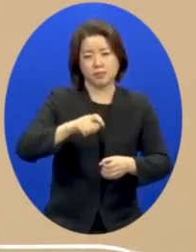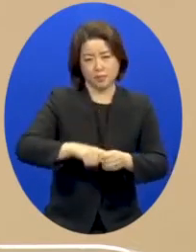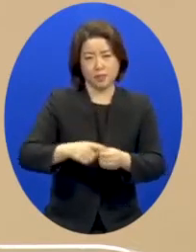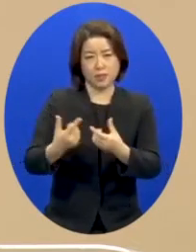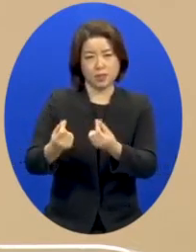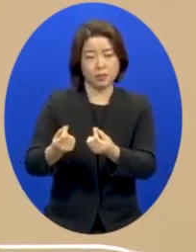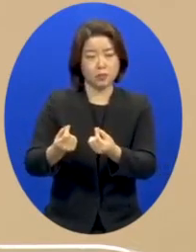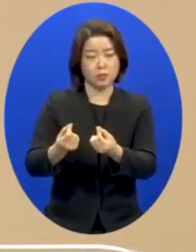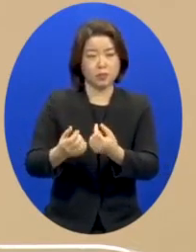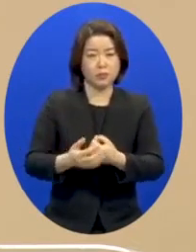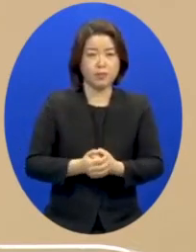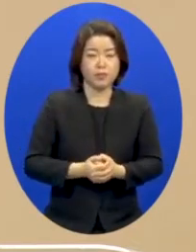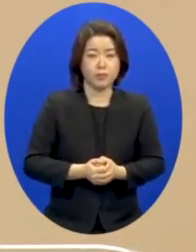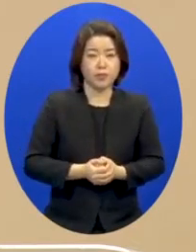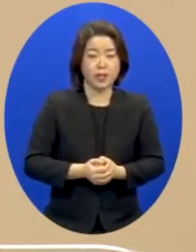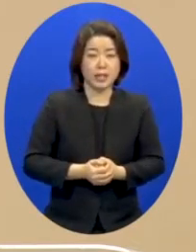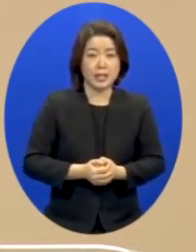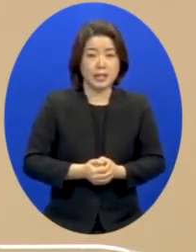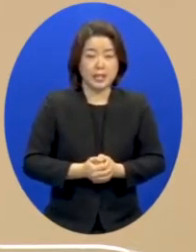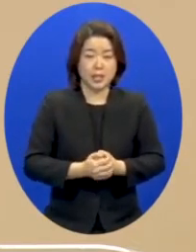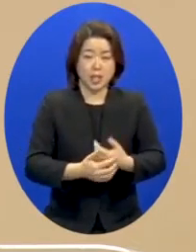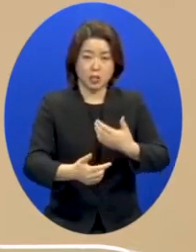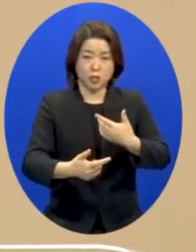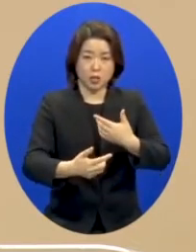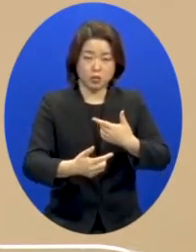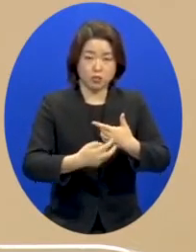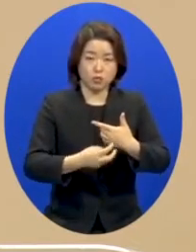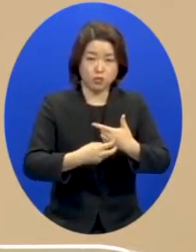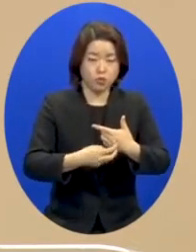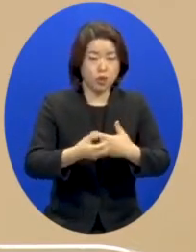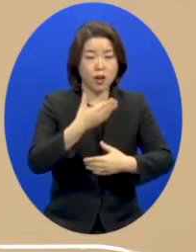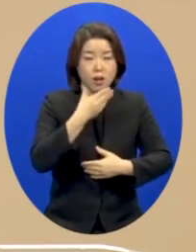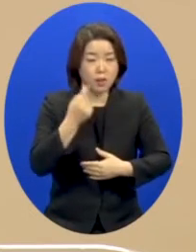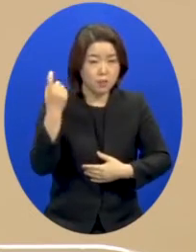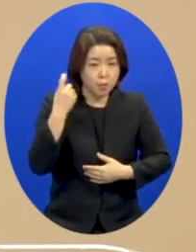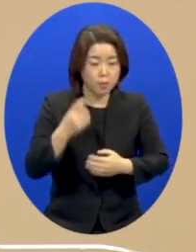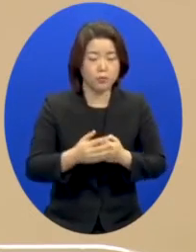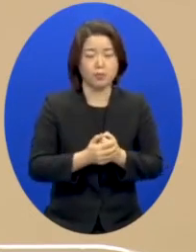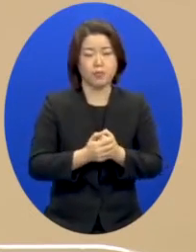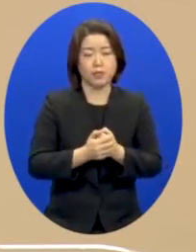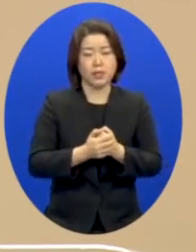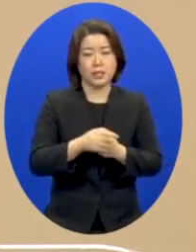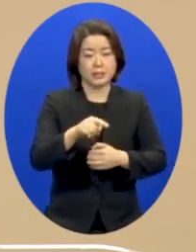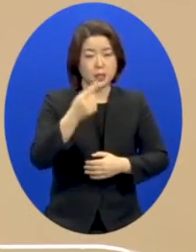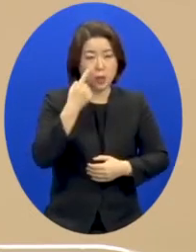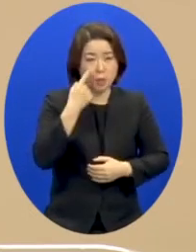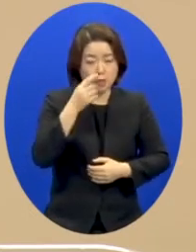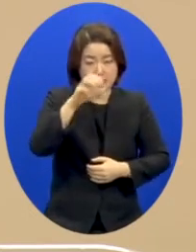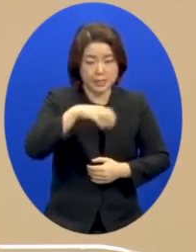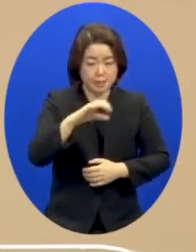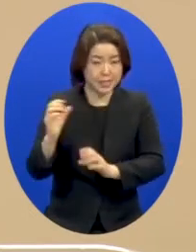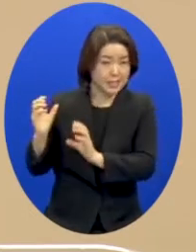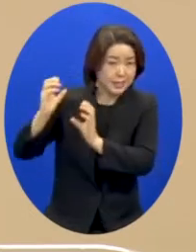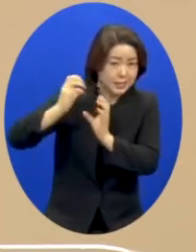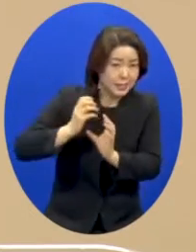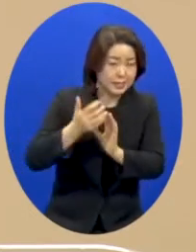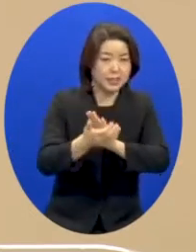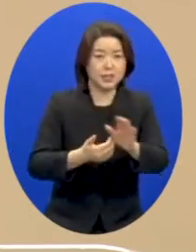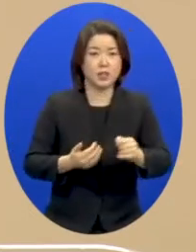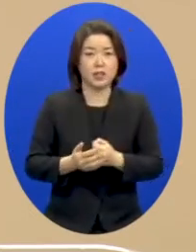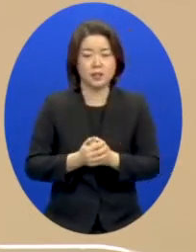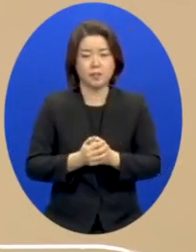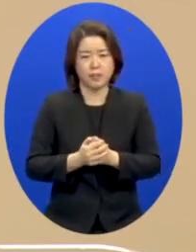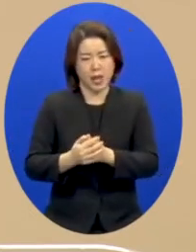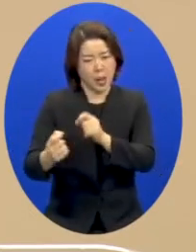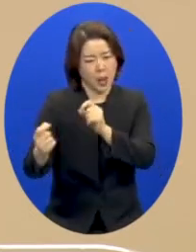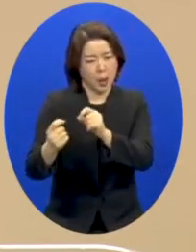제목이었습니다. 누가복음 22장 17절 19절에 보면 십자가 지시기 전에 제자들이 이제 곧 예수님을 다